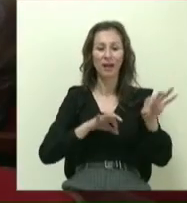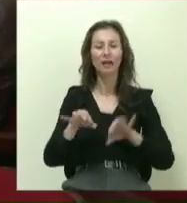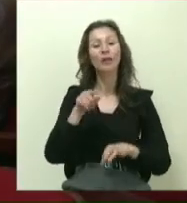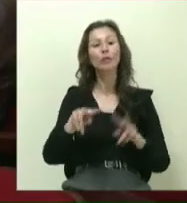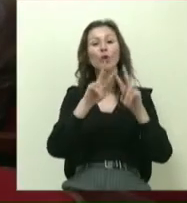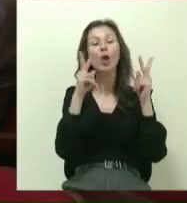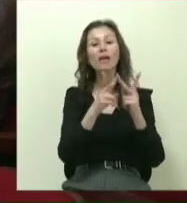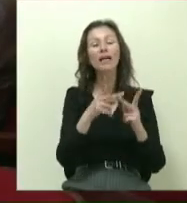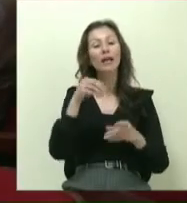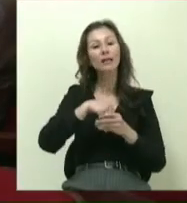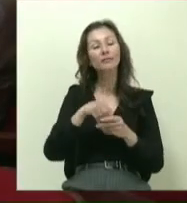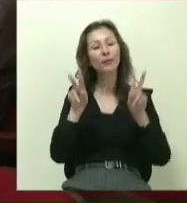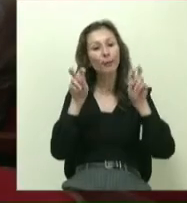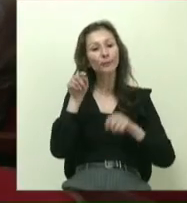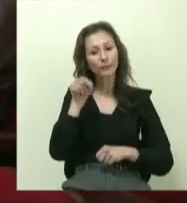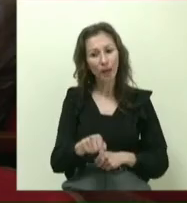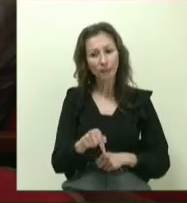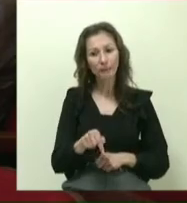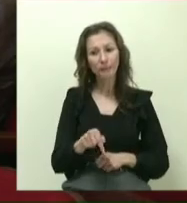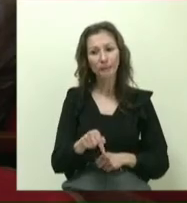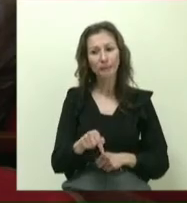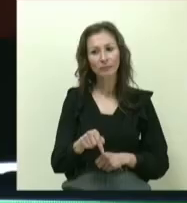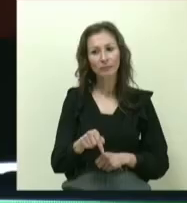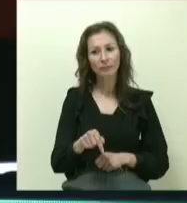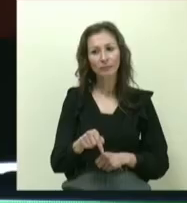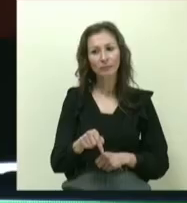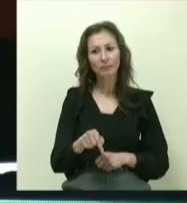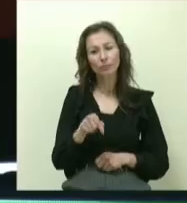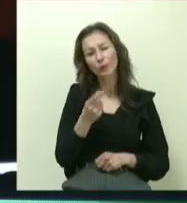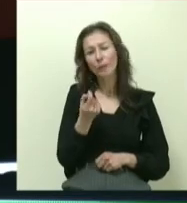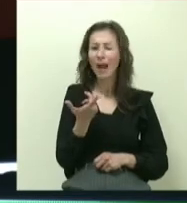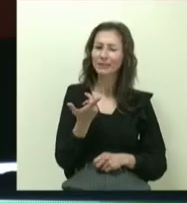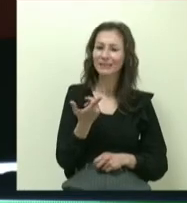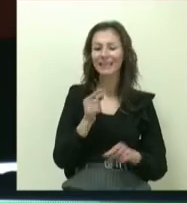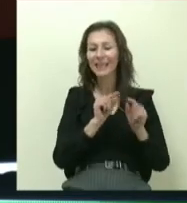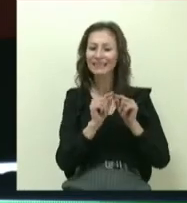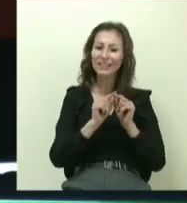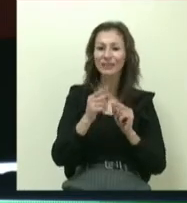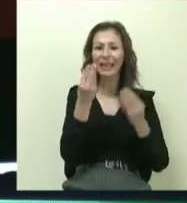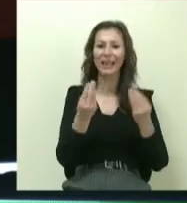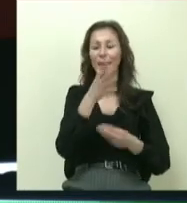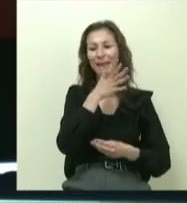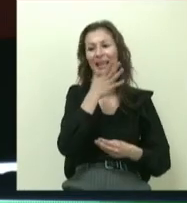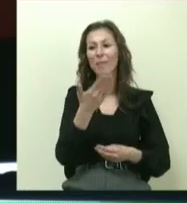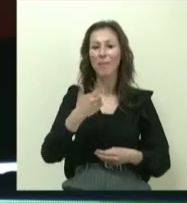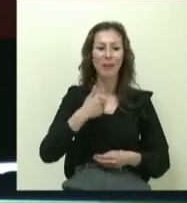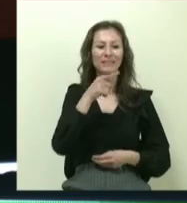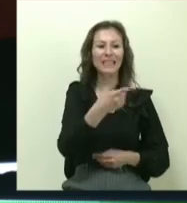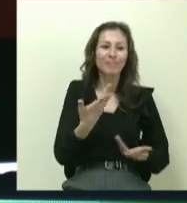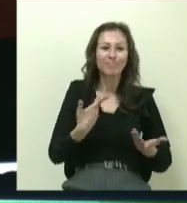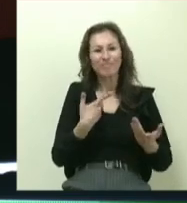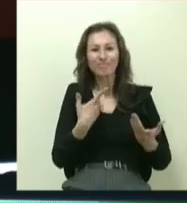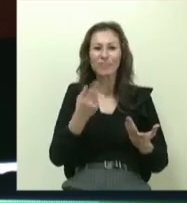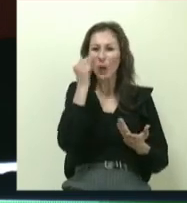olursam küresel müşterekler meselesi bu birazcık iktisatçıların oldukça iyi bildiği Fakat benim de size dilim